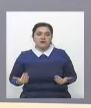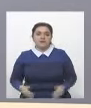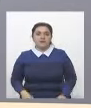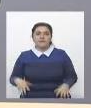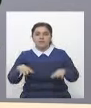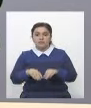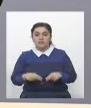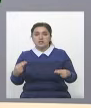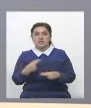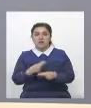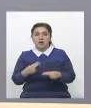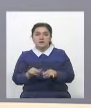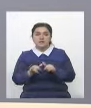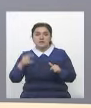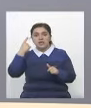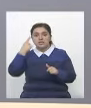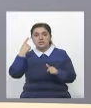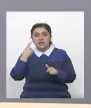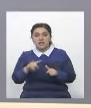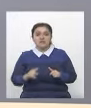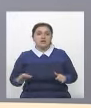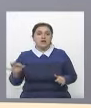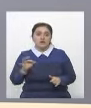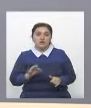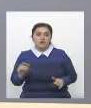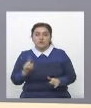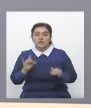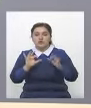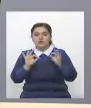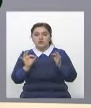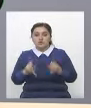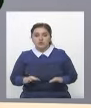жизни». В контексте темы развивается идея о